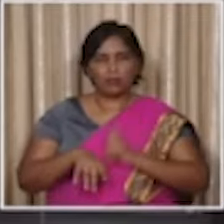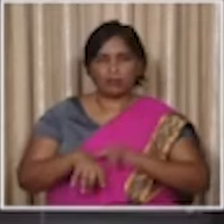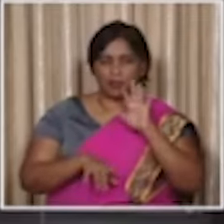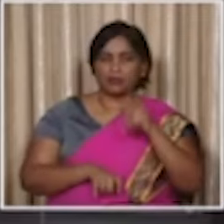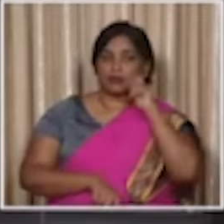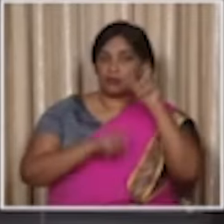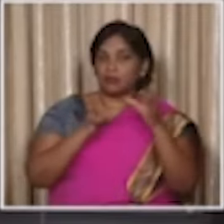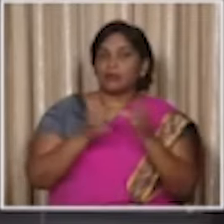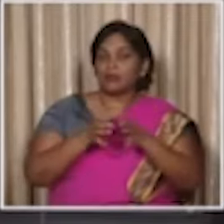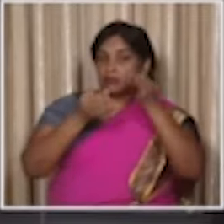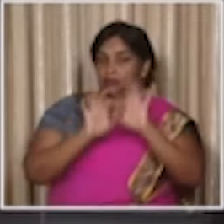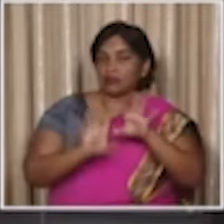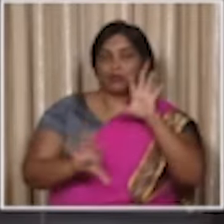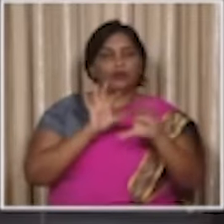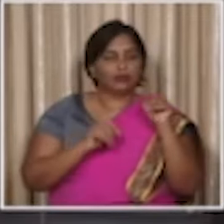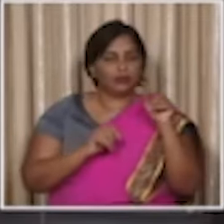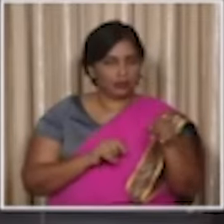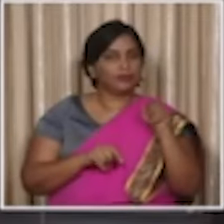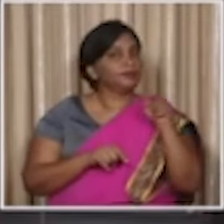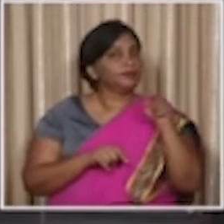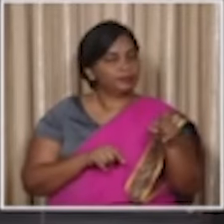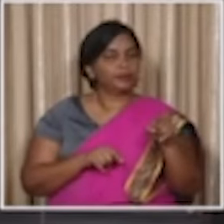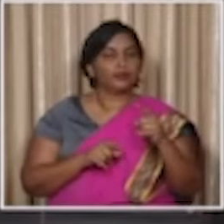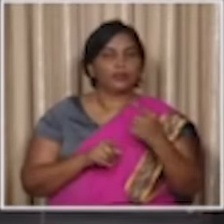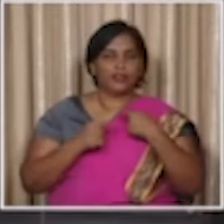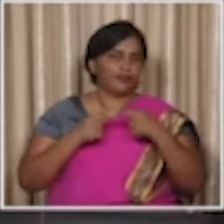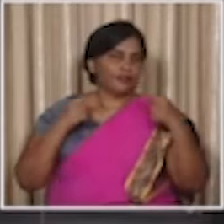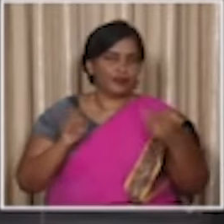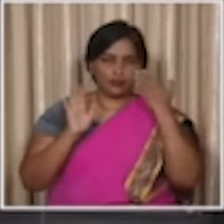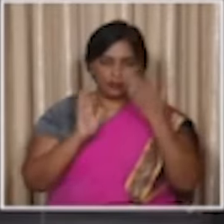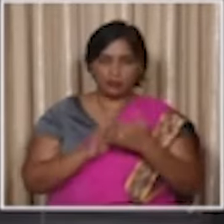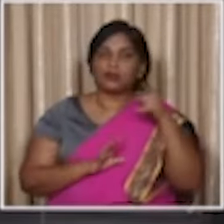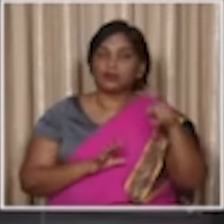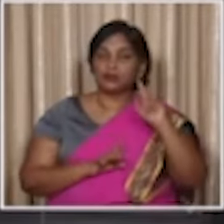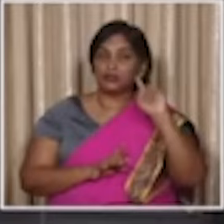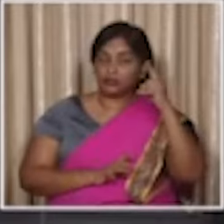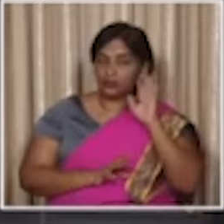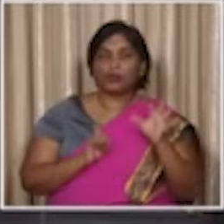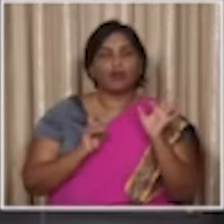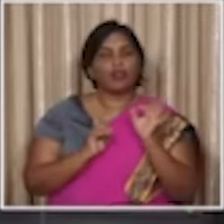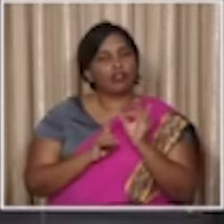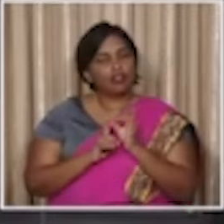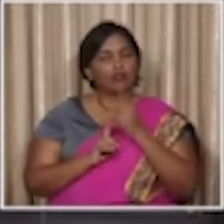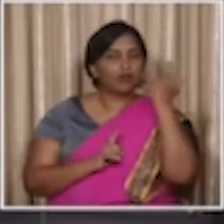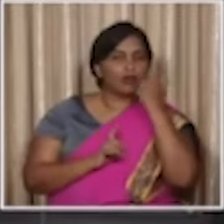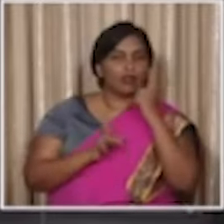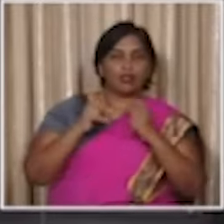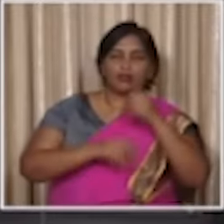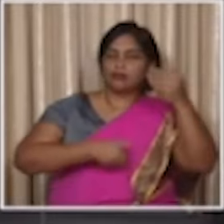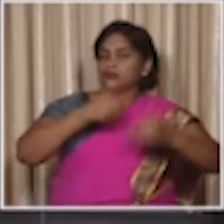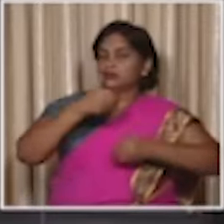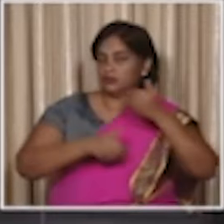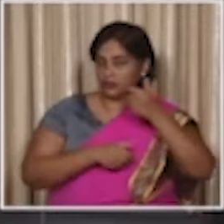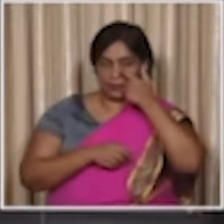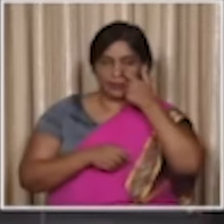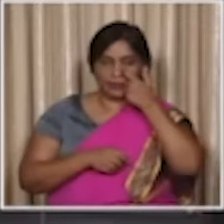වූ කණ්ඩායම නිවැරදිව තෝරා ගැනීම එතකොට විරෝධතා දක්වුවා ඒගොල්ලන් ඉස්සෙල්ලම කරේ දුප්පත් අය හොයලා ඉල්ලුම්පත්ර කැදවි